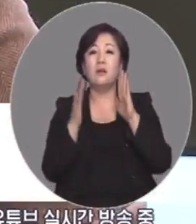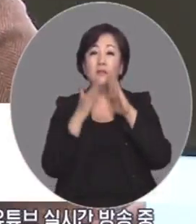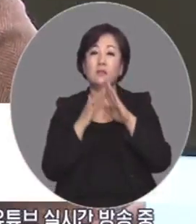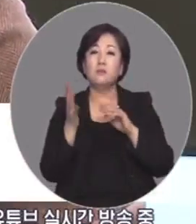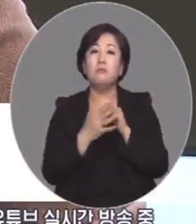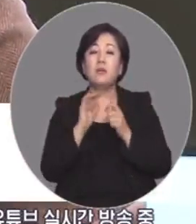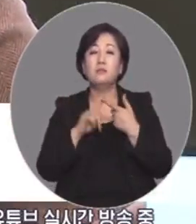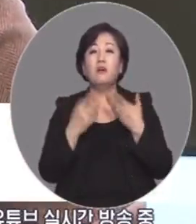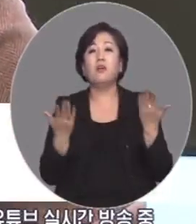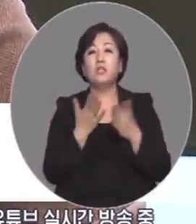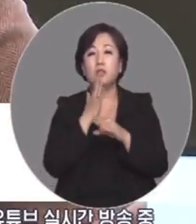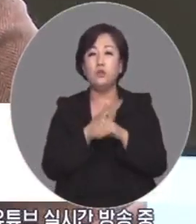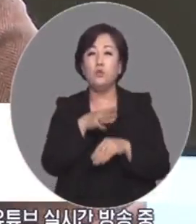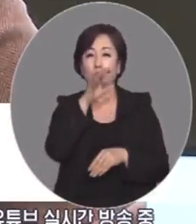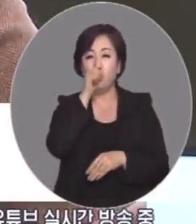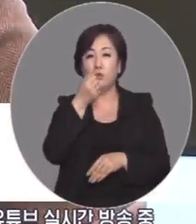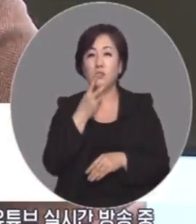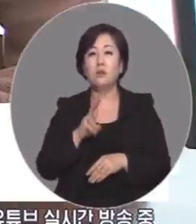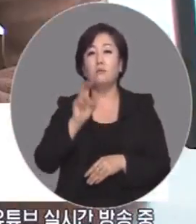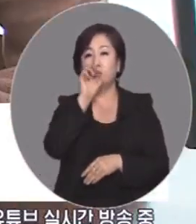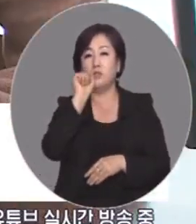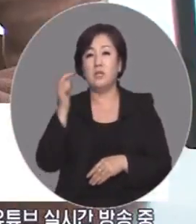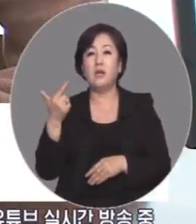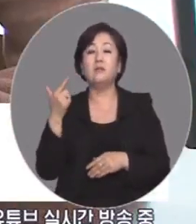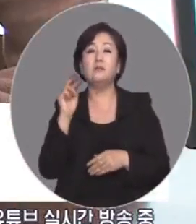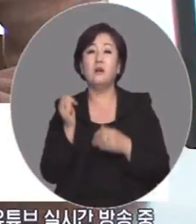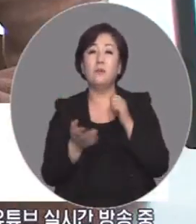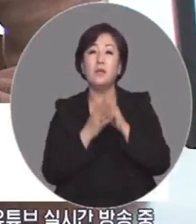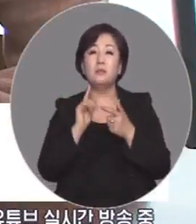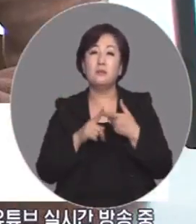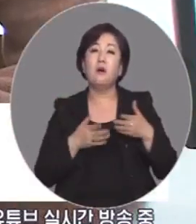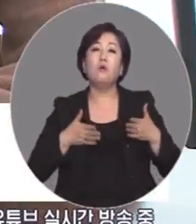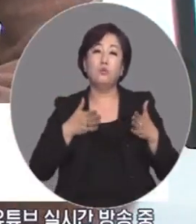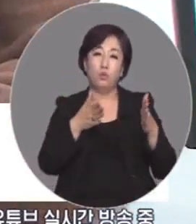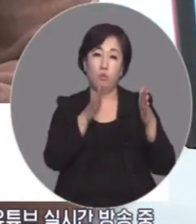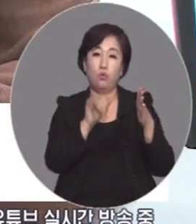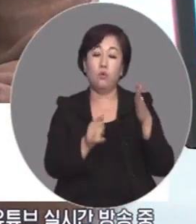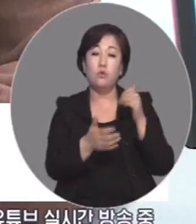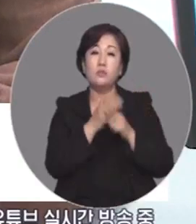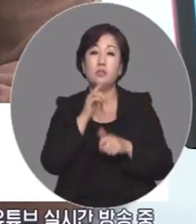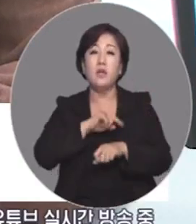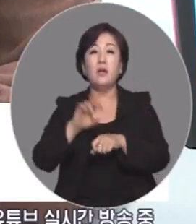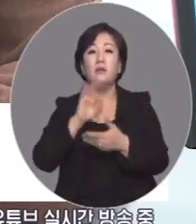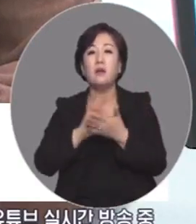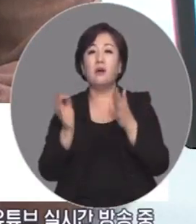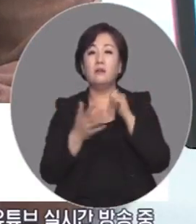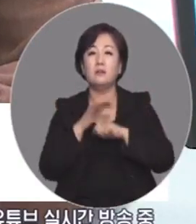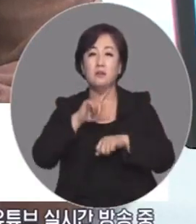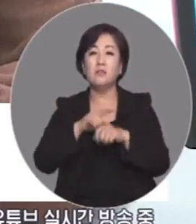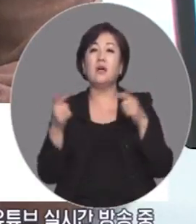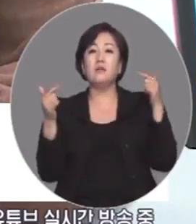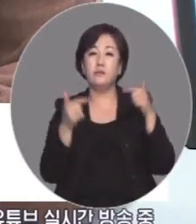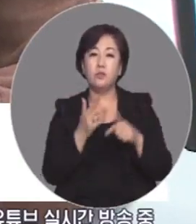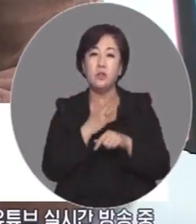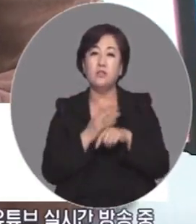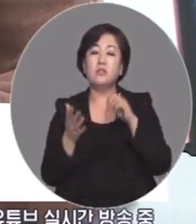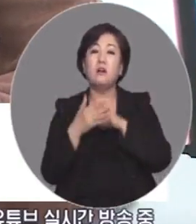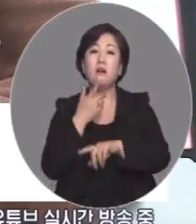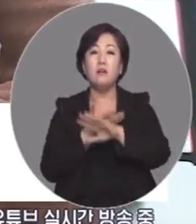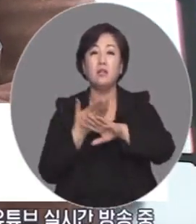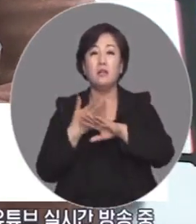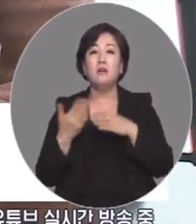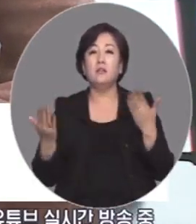재택근무의 장점과 단점에는 어떤 게 있을까요? 매일 도로 위에서 보내는 시간들을 좀더 아껴 생산적인 데쓸 수도